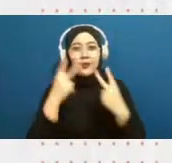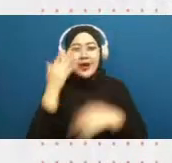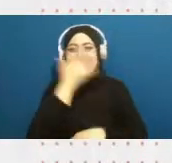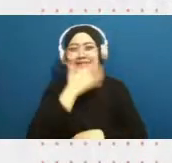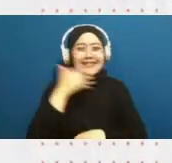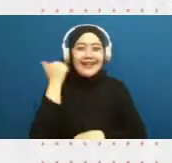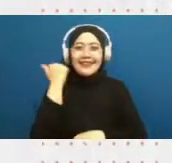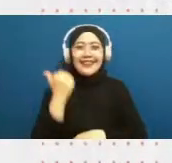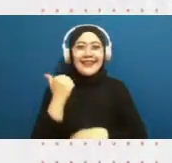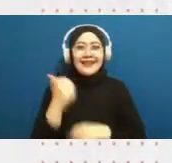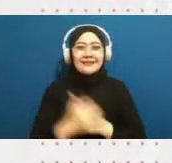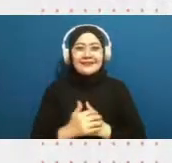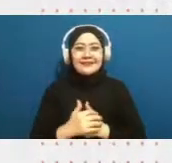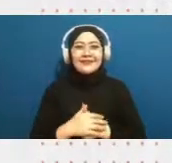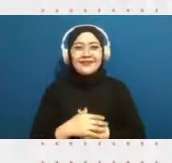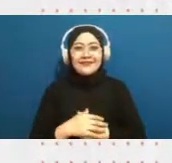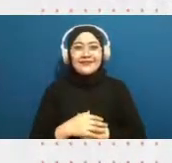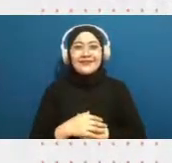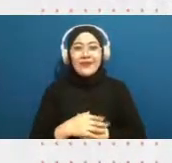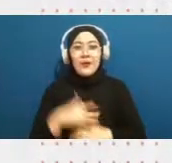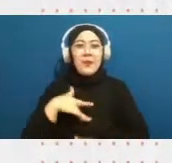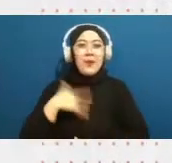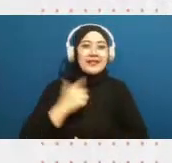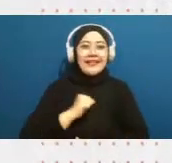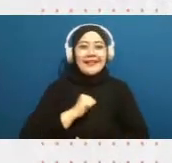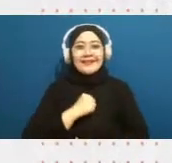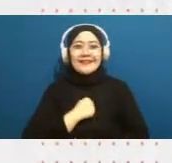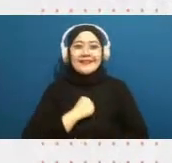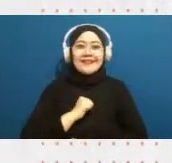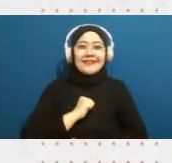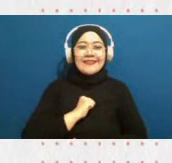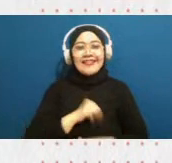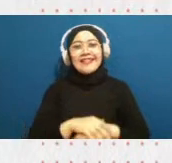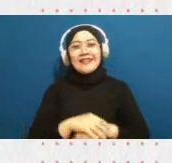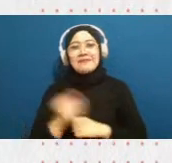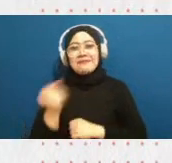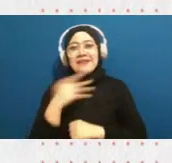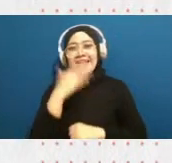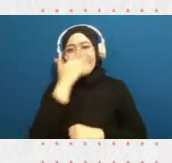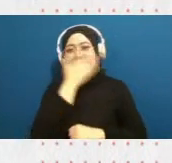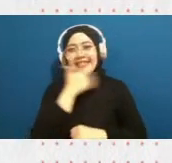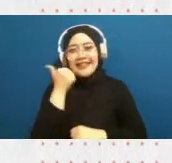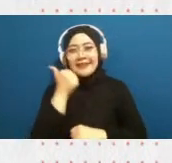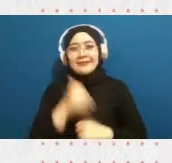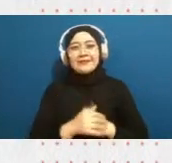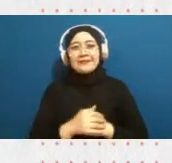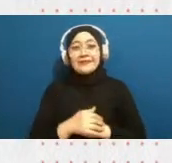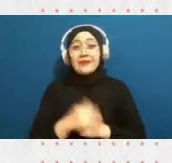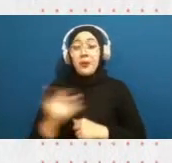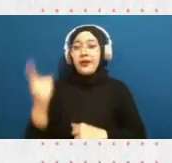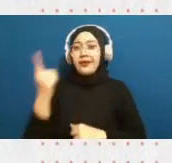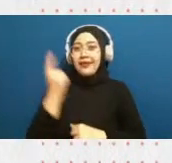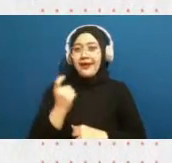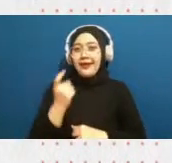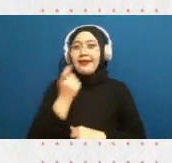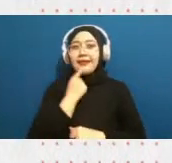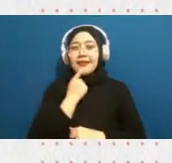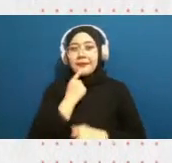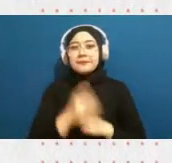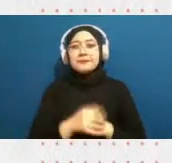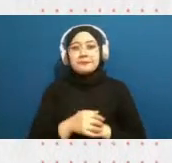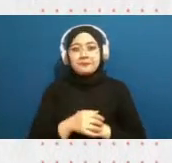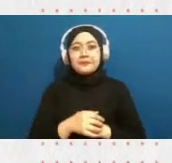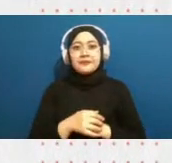Kak Rachel. Oke. Kan, dibilang cantik. Yap, Kak, aku mau tanya tentang gimana